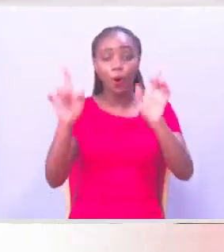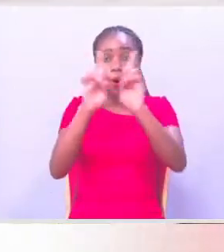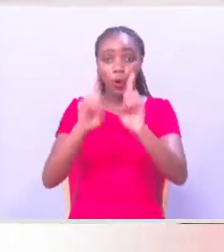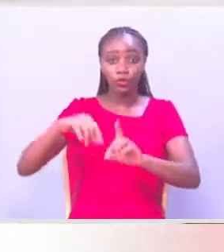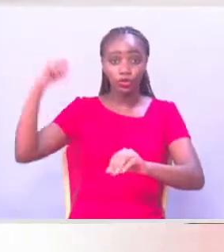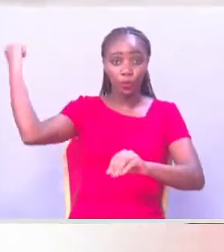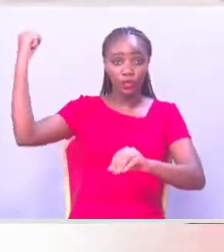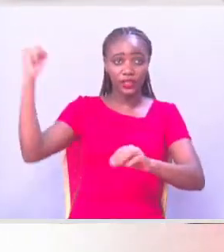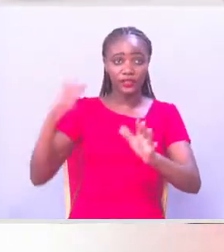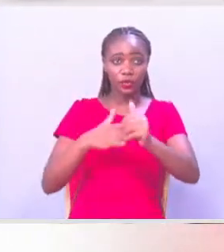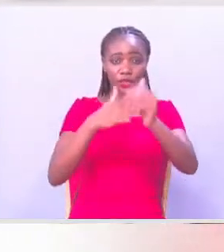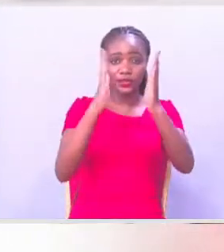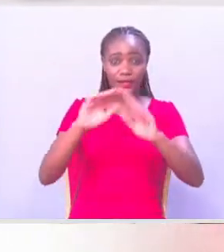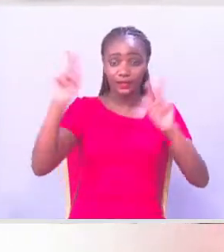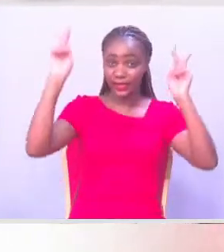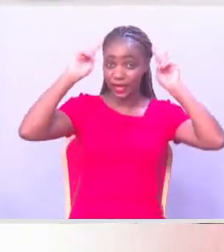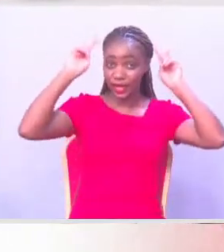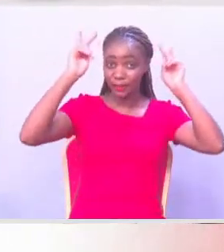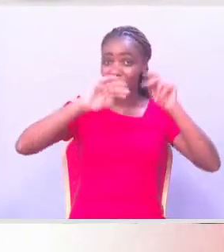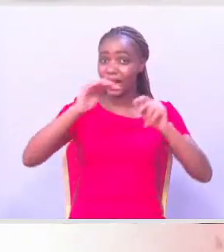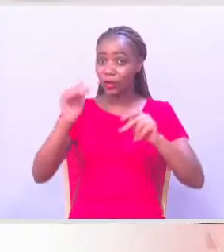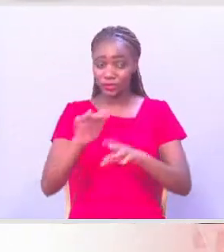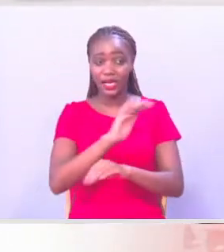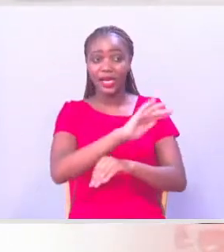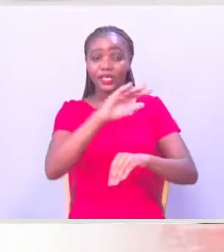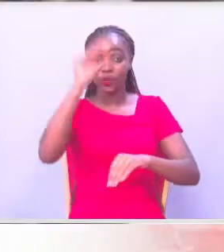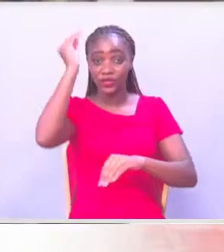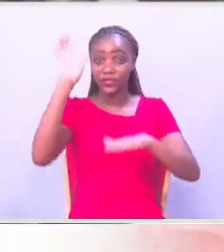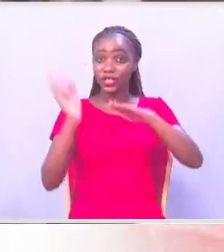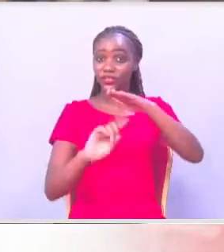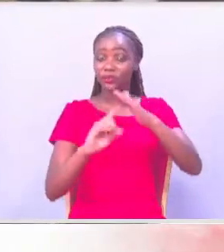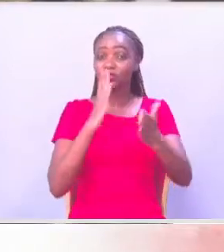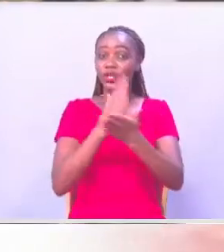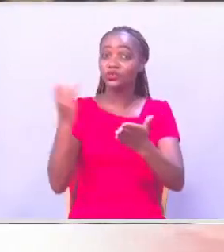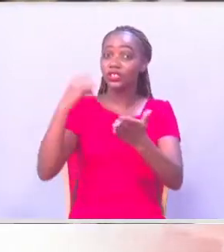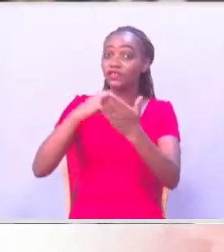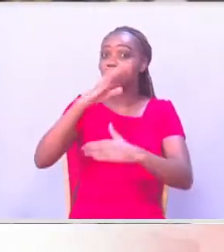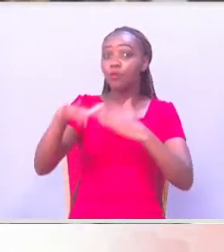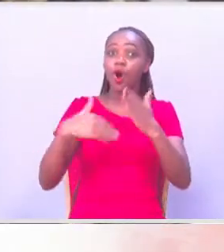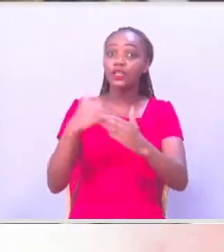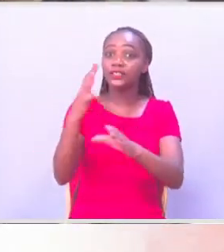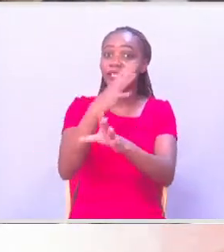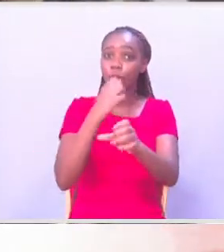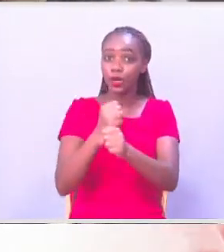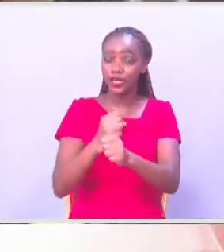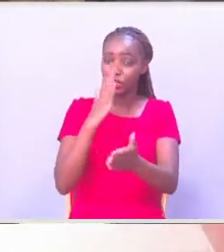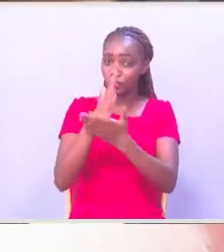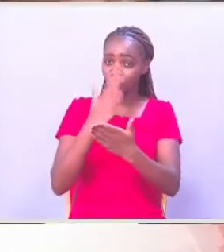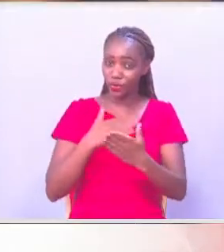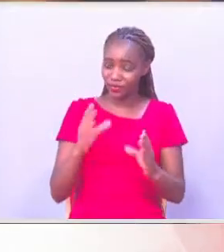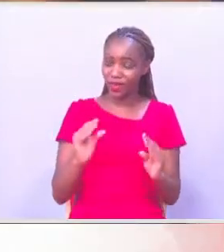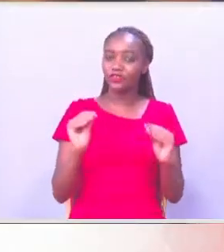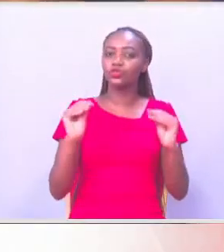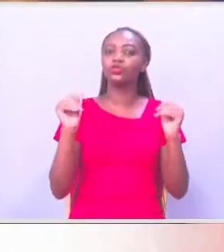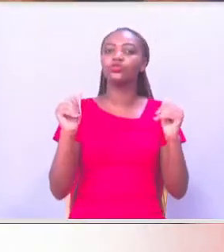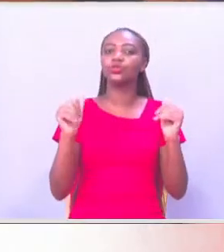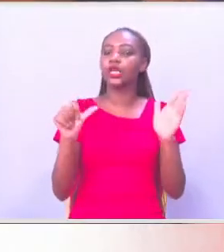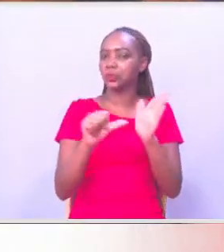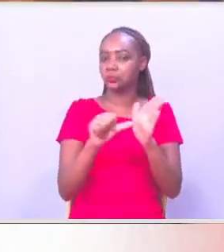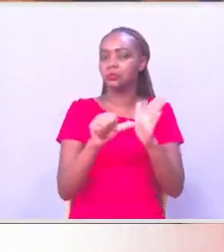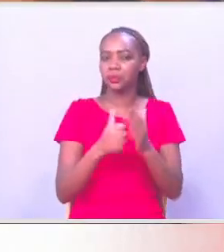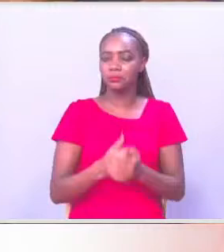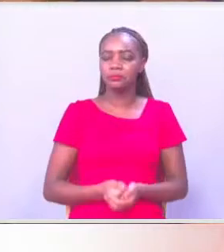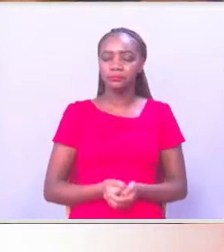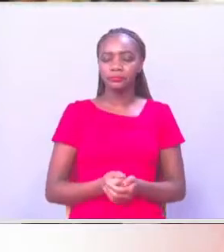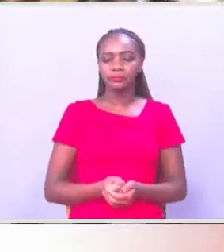in Kakamega County are urging Education Ministry to involve all stakeholders in finding a lasting solution to the problem. Ministry